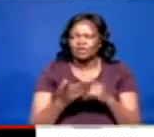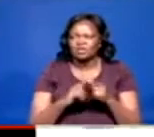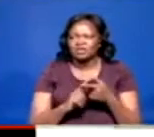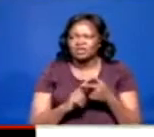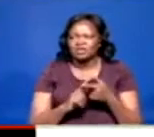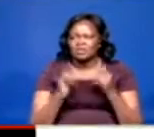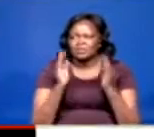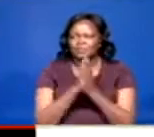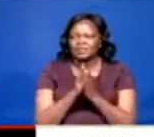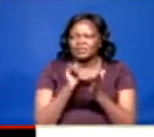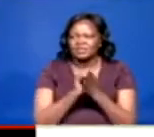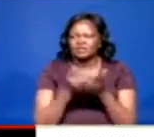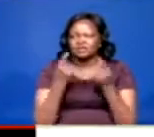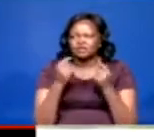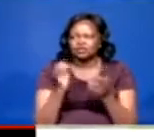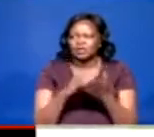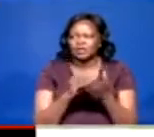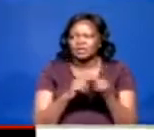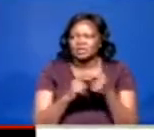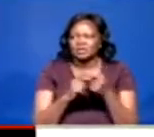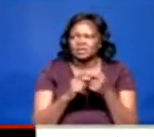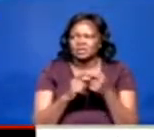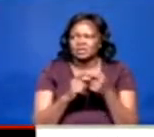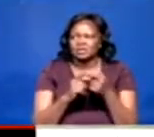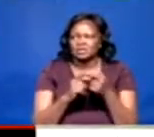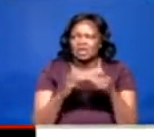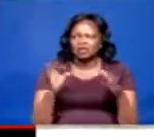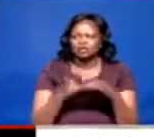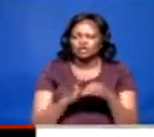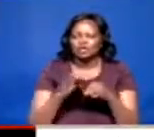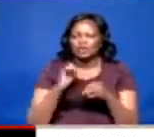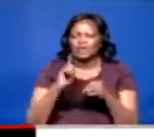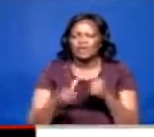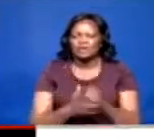tena ning'ang'ane, ninge Premier League. Timu hizo tatu